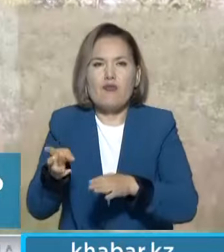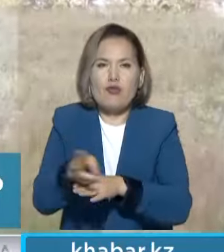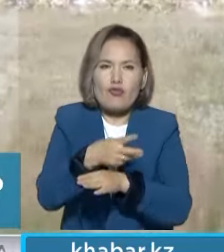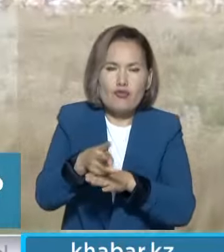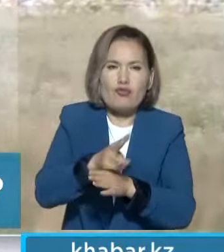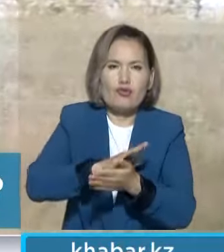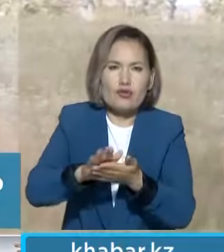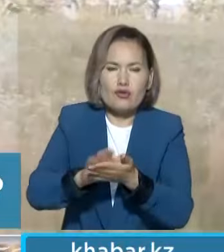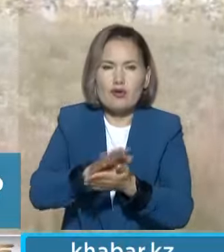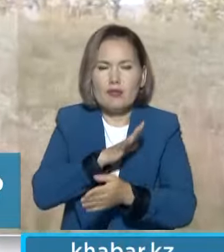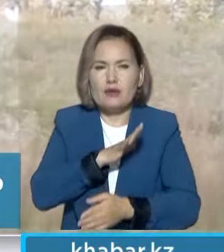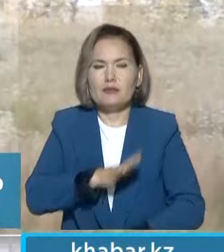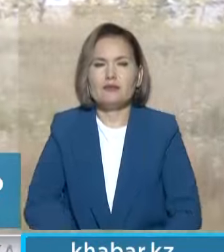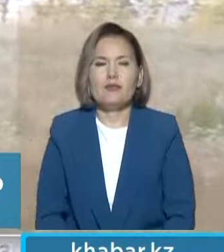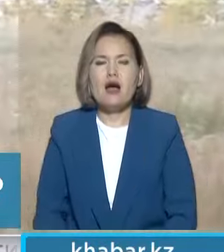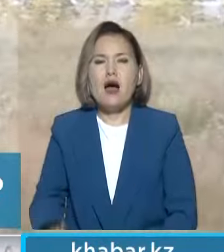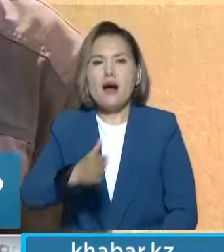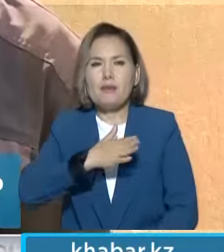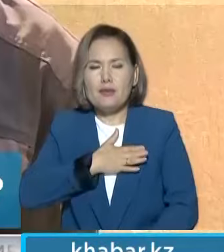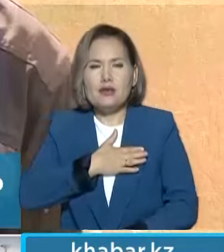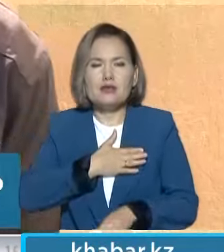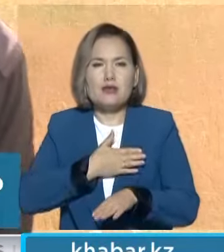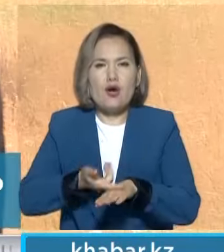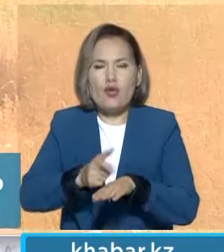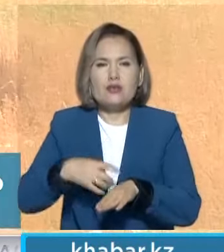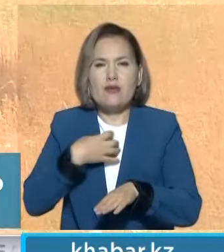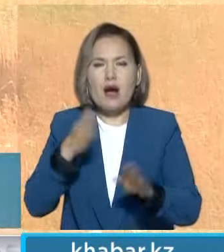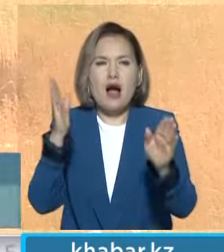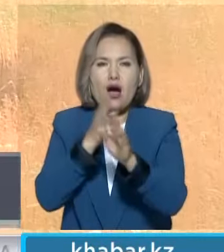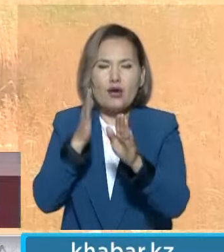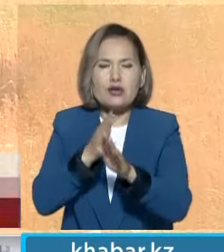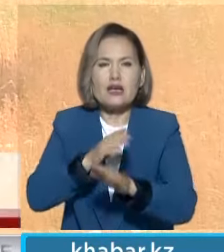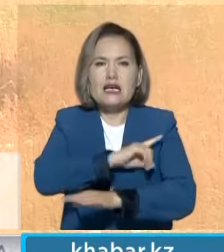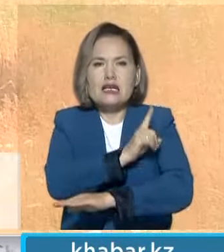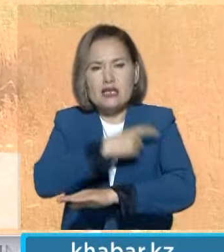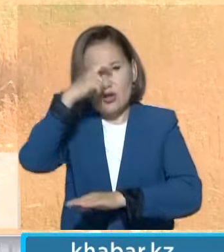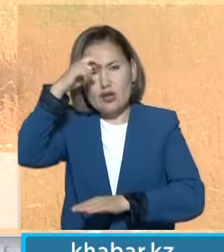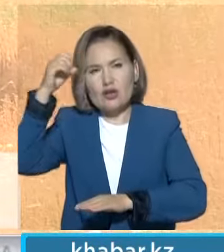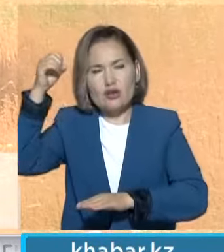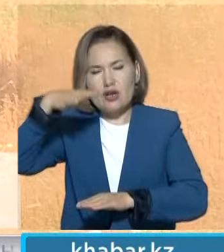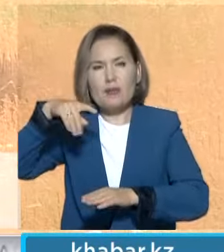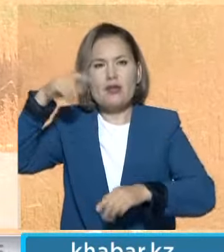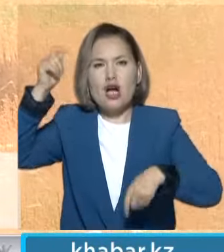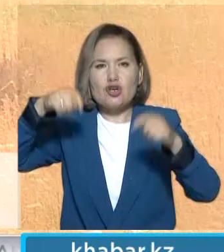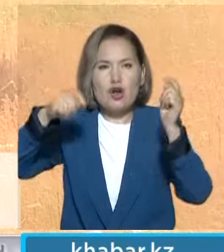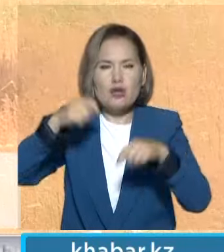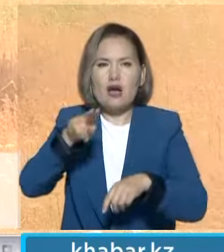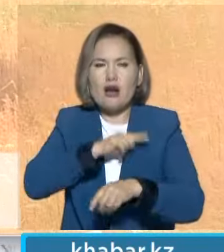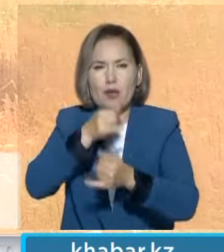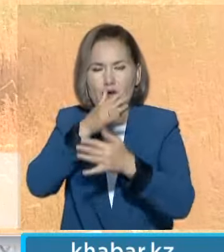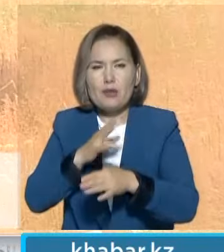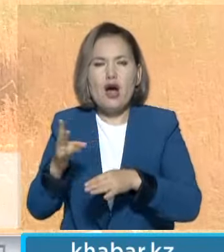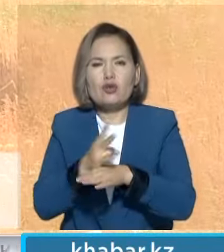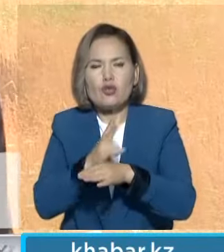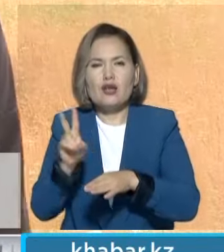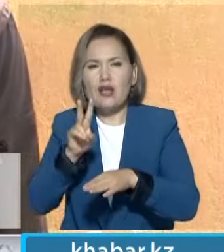өңделіпті. Біз үшін ауа райы аса маңызды. Жауынды ыстық күндері жұмыс істей алмаймыз. Сондықтан түнгі сағат 2-ден